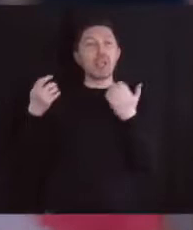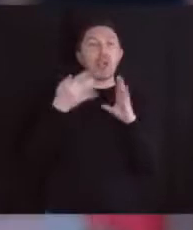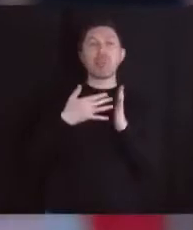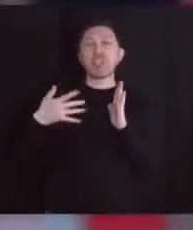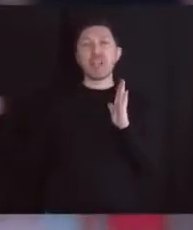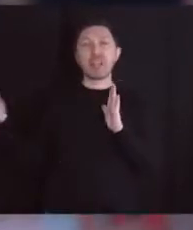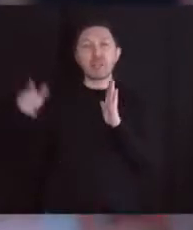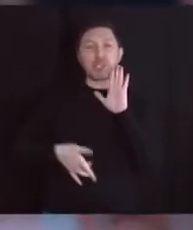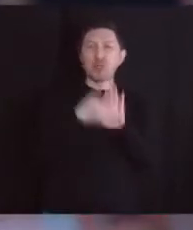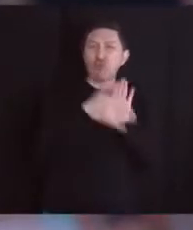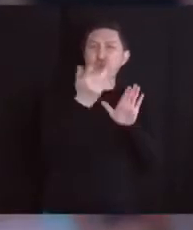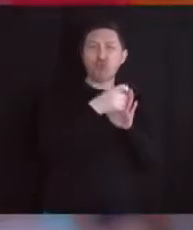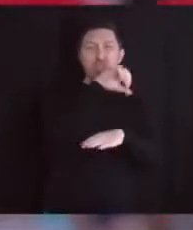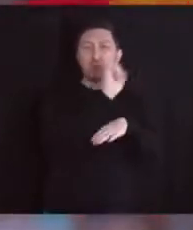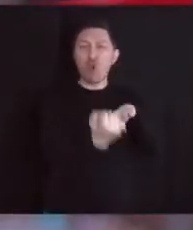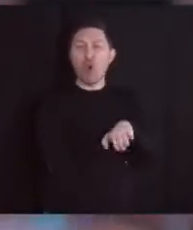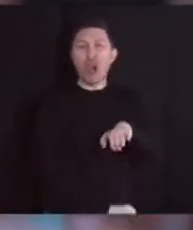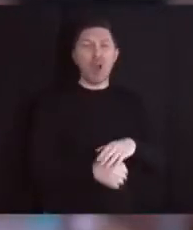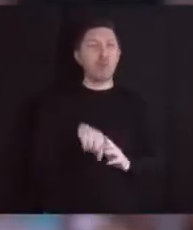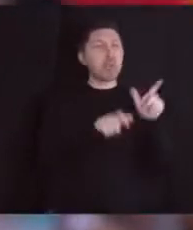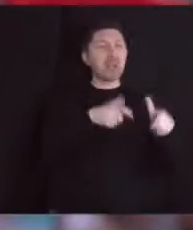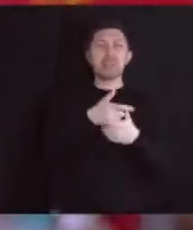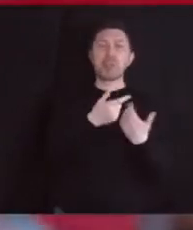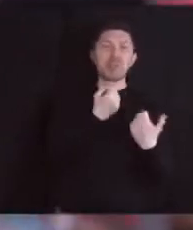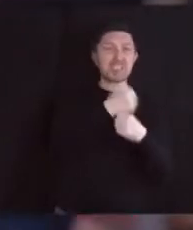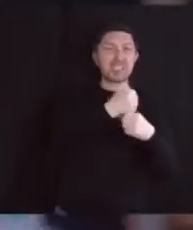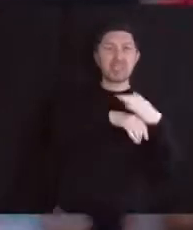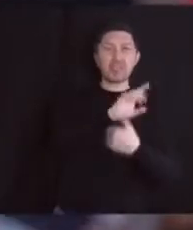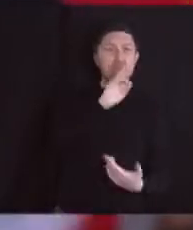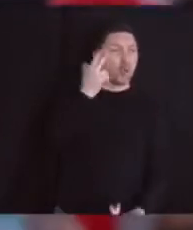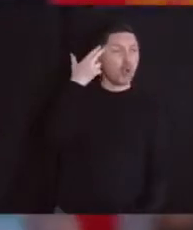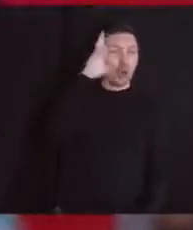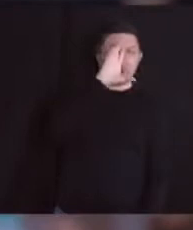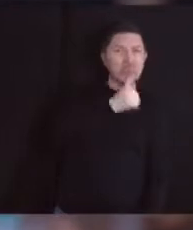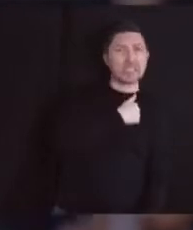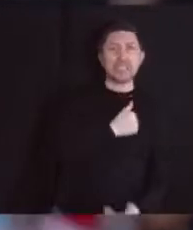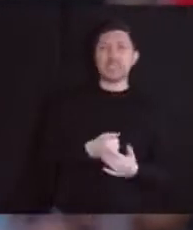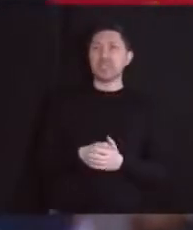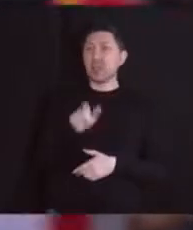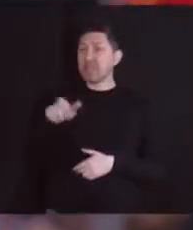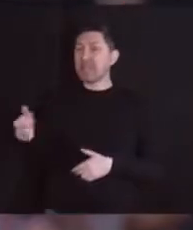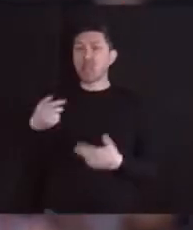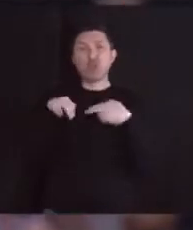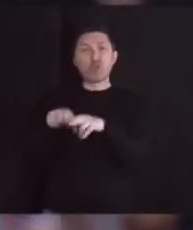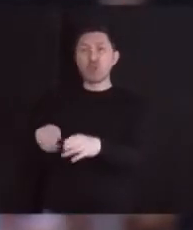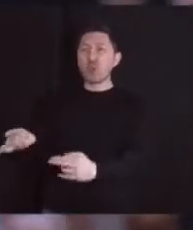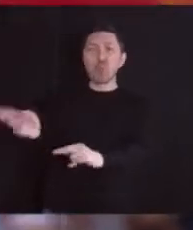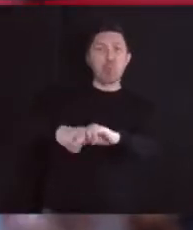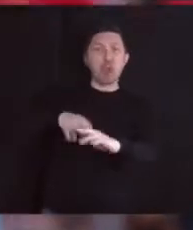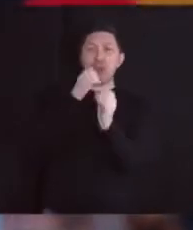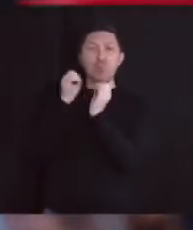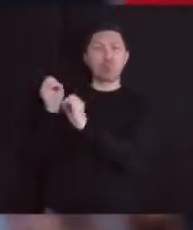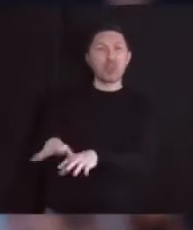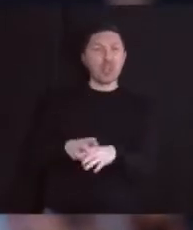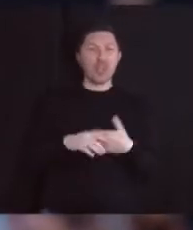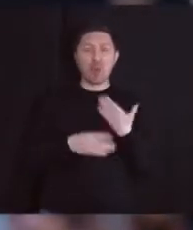Méditerranée, les suicidés au travail, les morts d'abandon dans la rue, tous ceux qui souffrent de